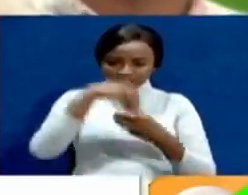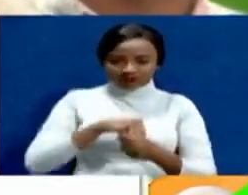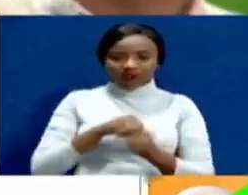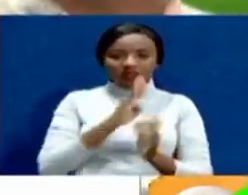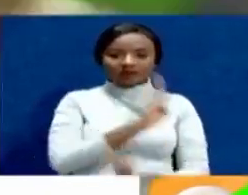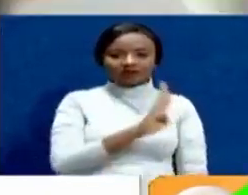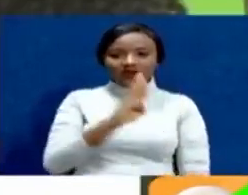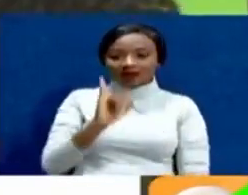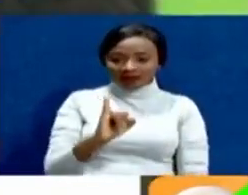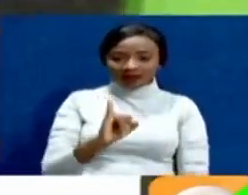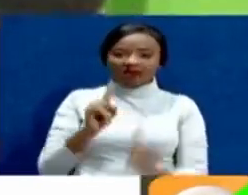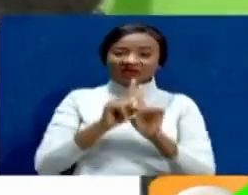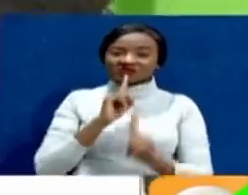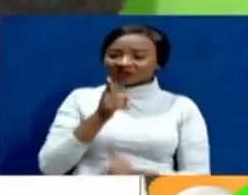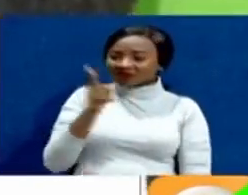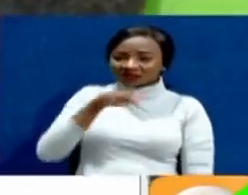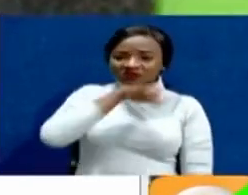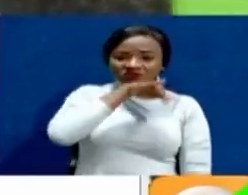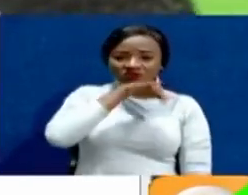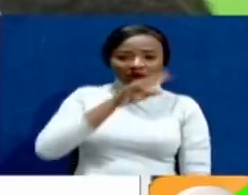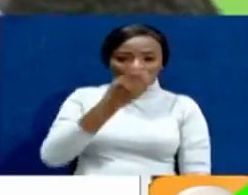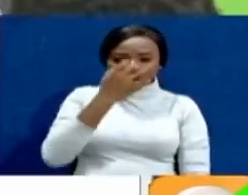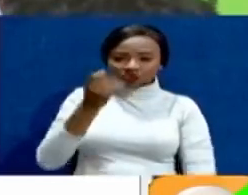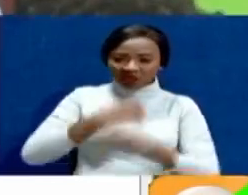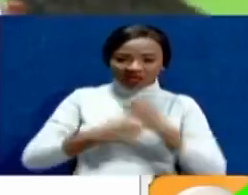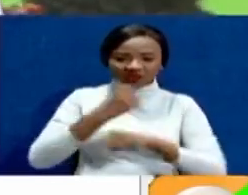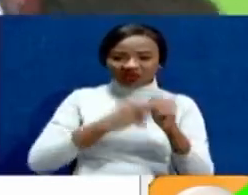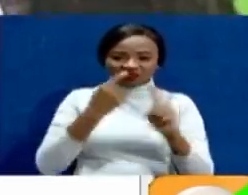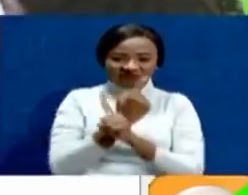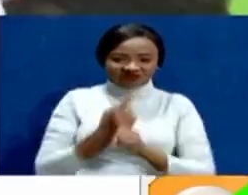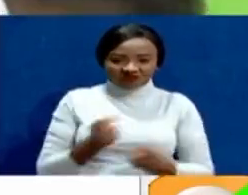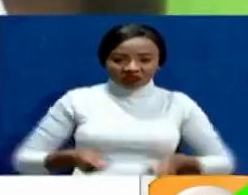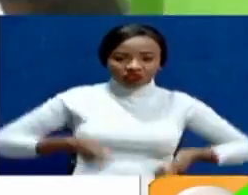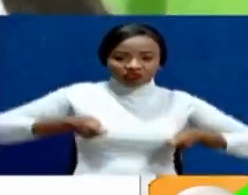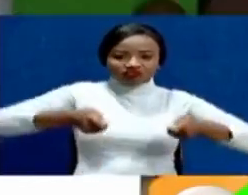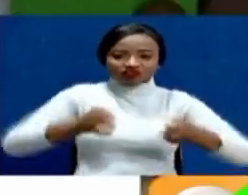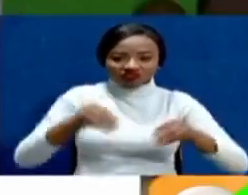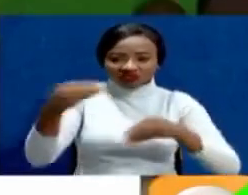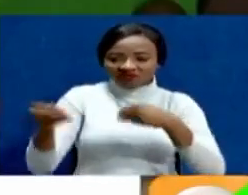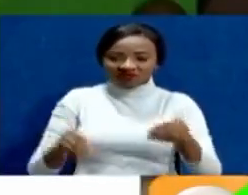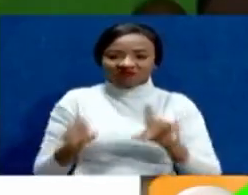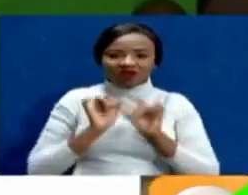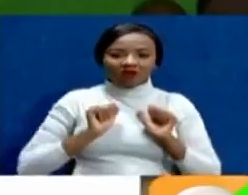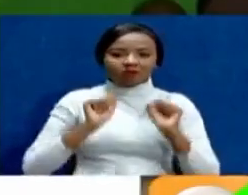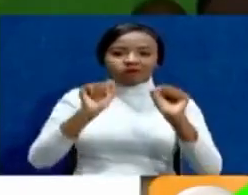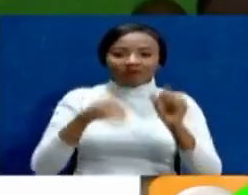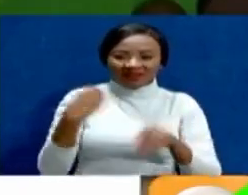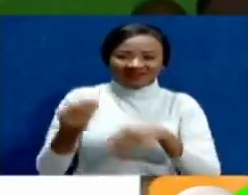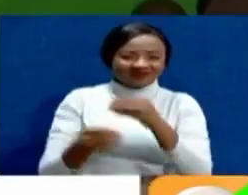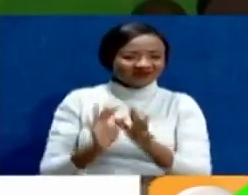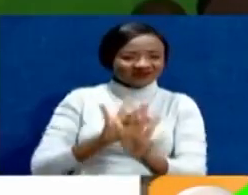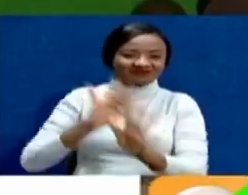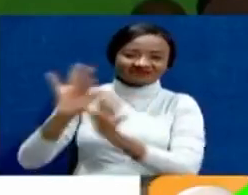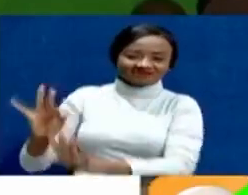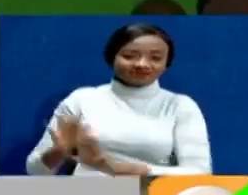kukashifu juhudi za naibu rais William Ruto aswa kuwapa vijana mikokoteni na rukwama. I can look every Kenyan